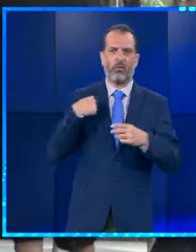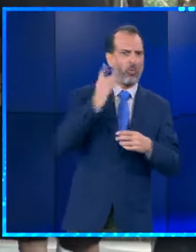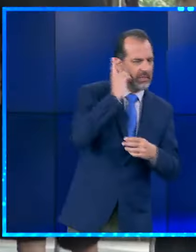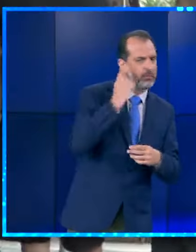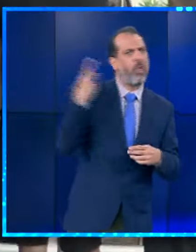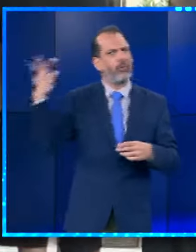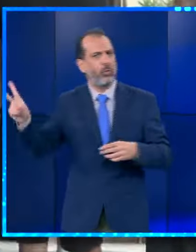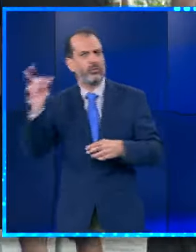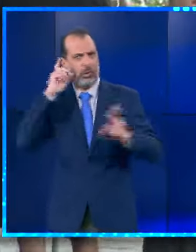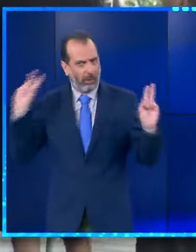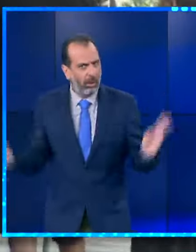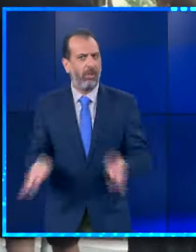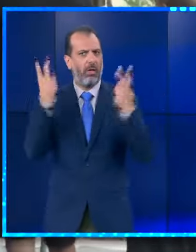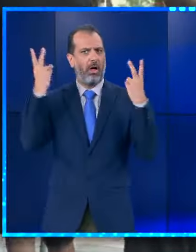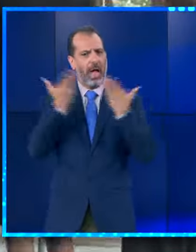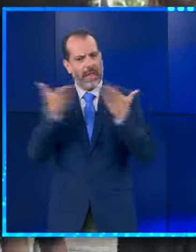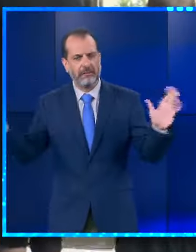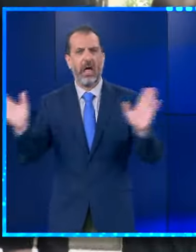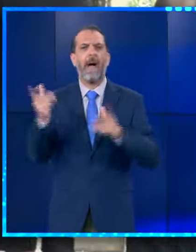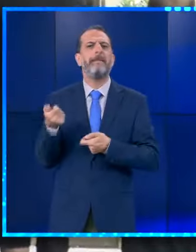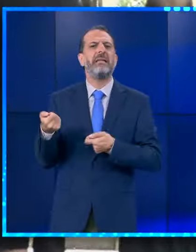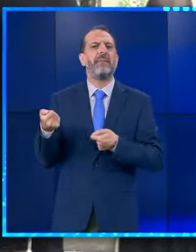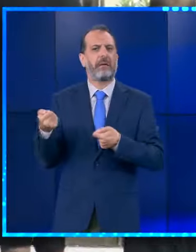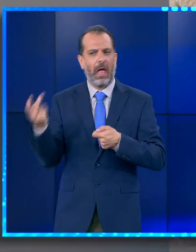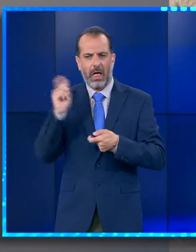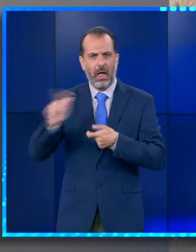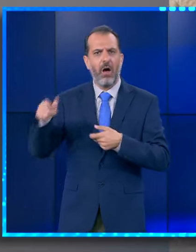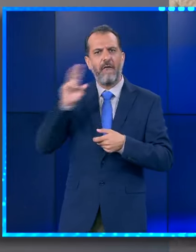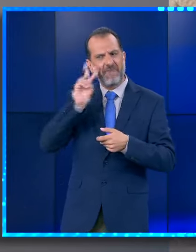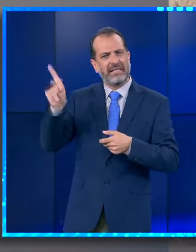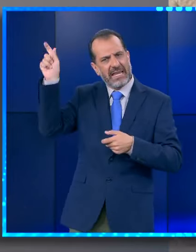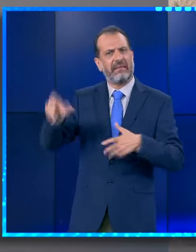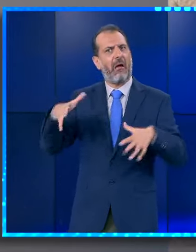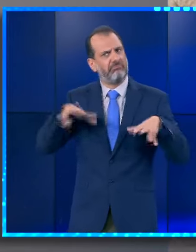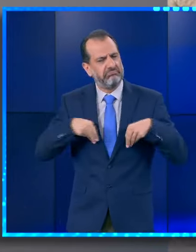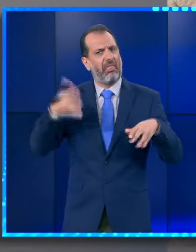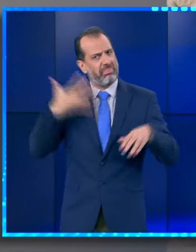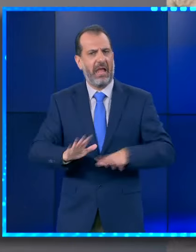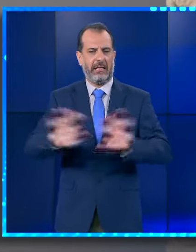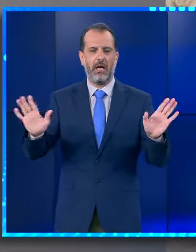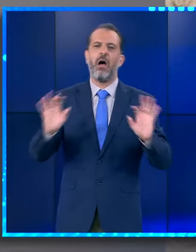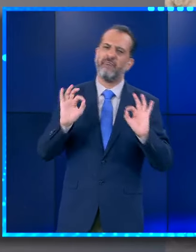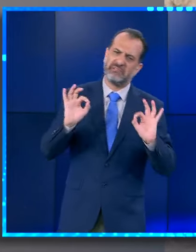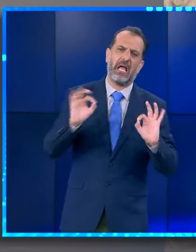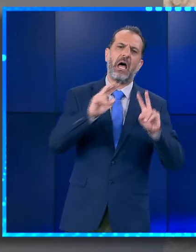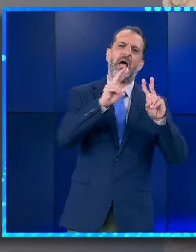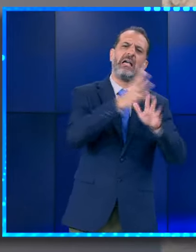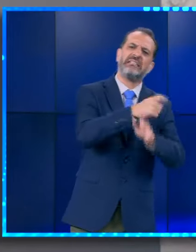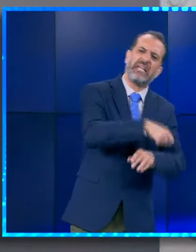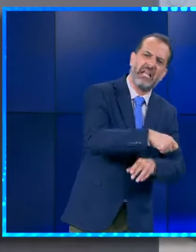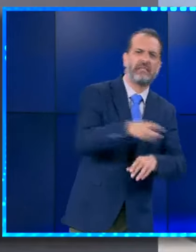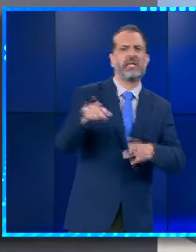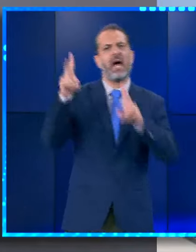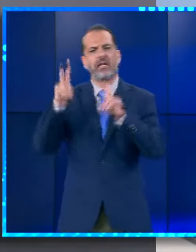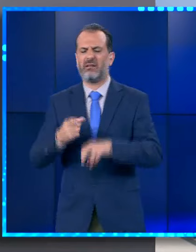και της ανήλικης κοπέλας, ώστε να φανούν ότι όλα έχουν γίνει με τη συνένεση της ανήλικης. Όπως είπες και εσύ όμως, όλα αυτά δεν έπεισαν ανακριτική εισαγγελέα και του